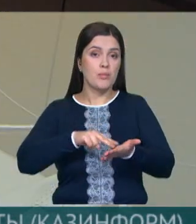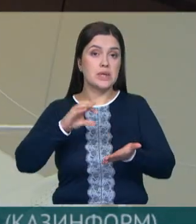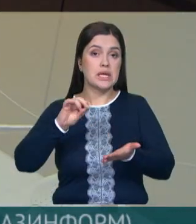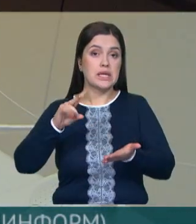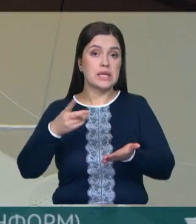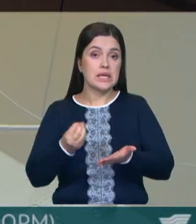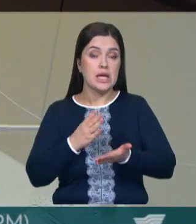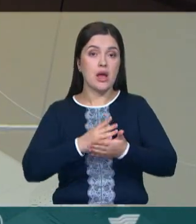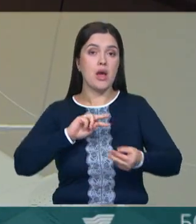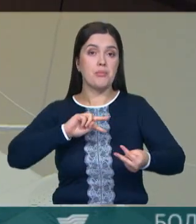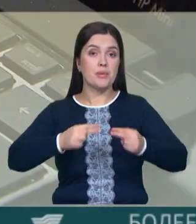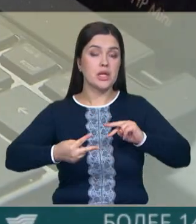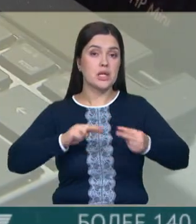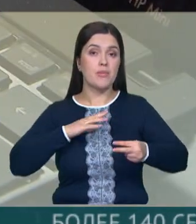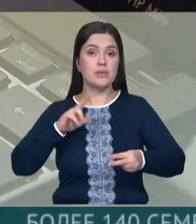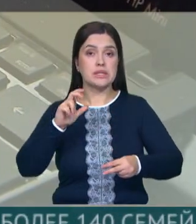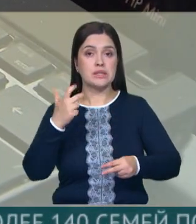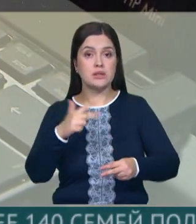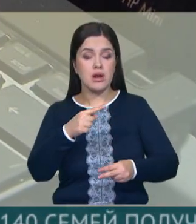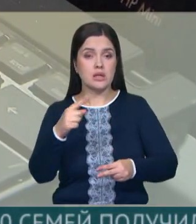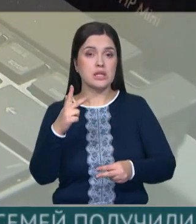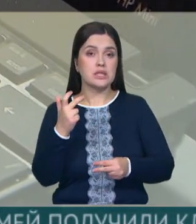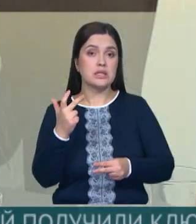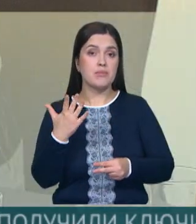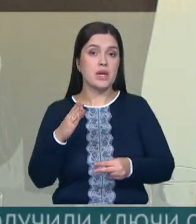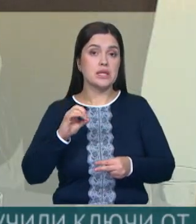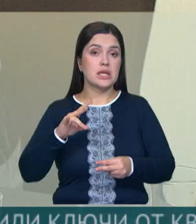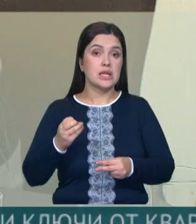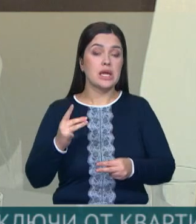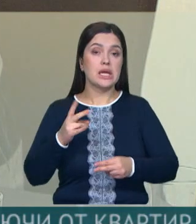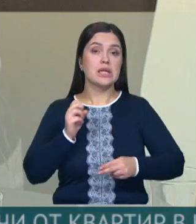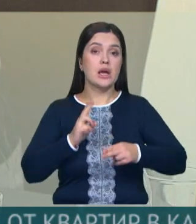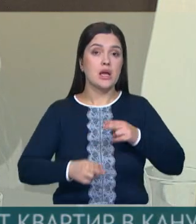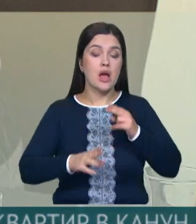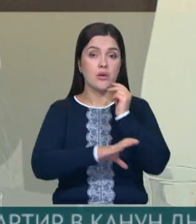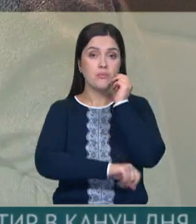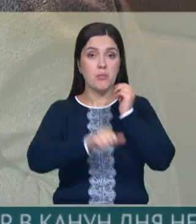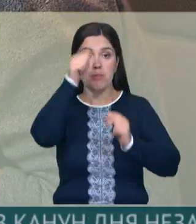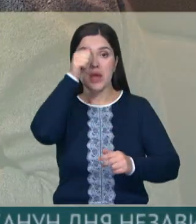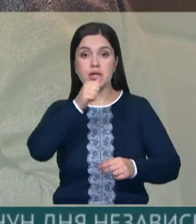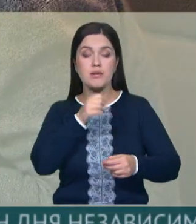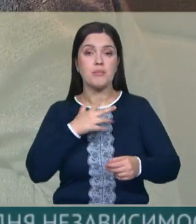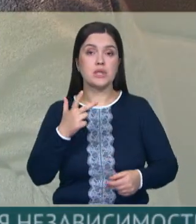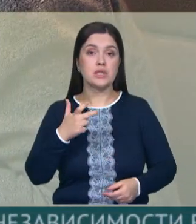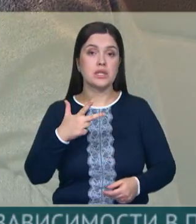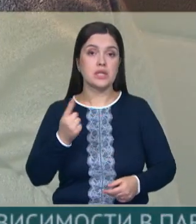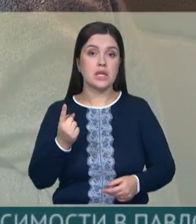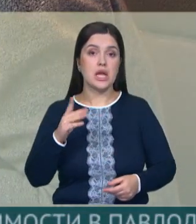по отношению к доллару менялась в пределах 330-335 тенге и на конец месяца